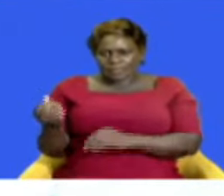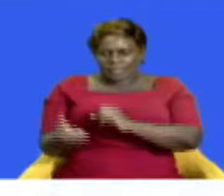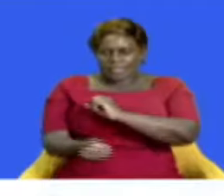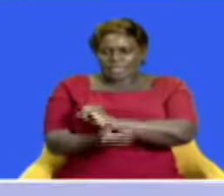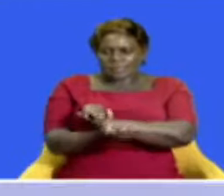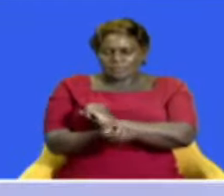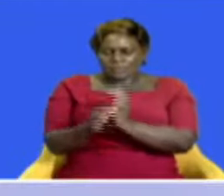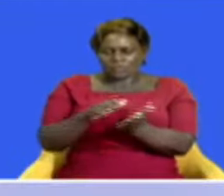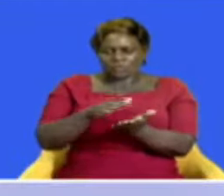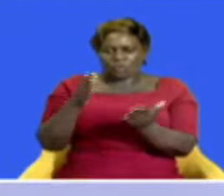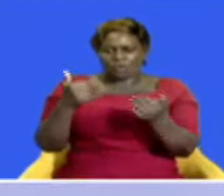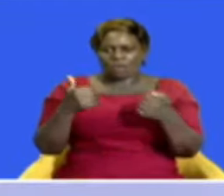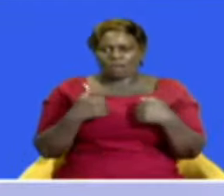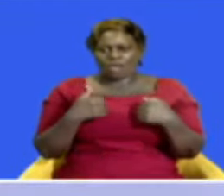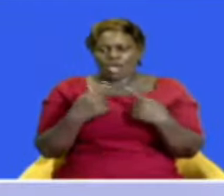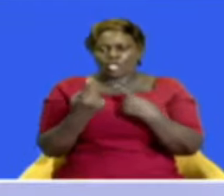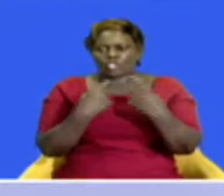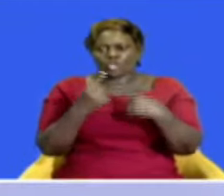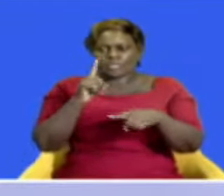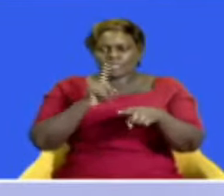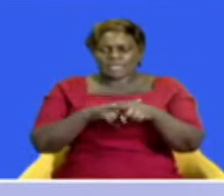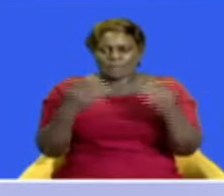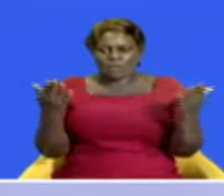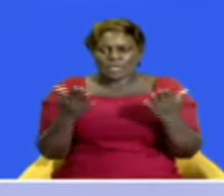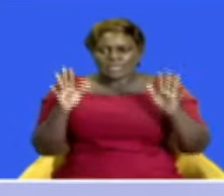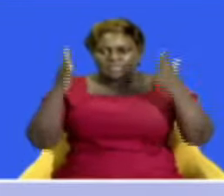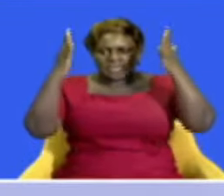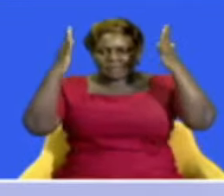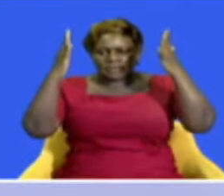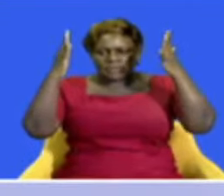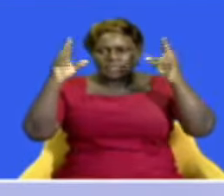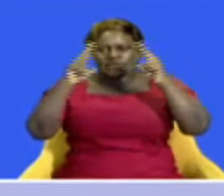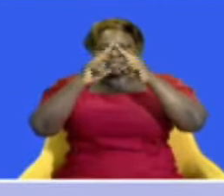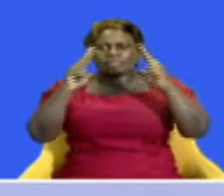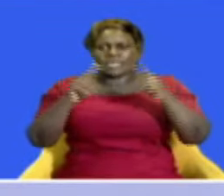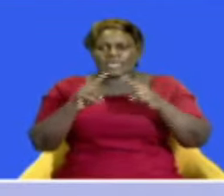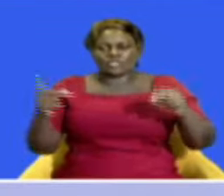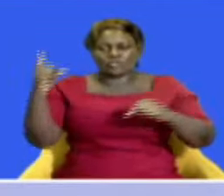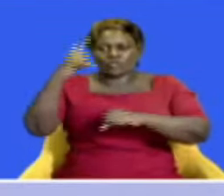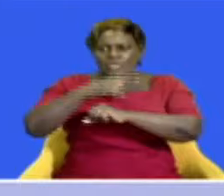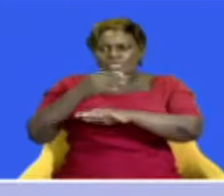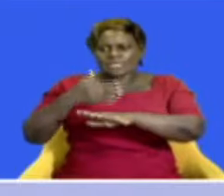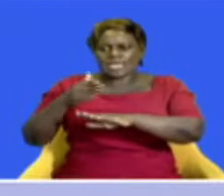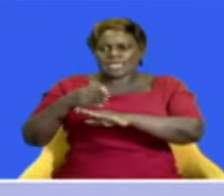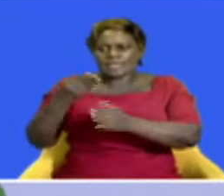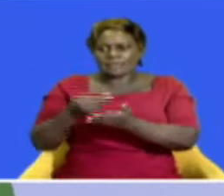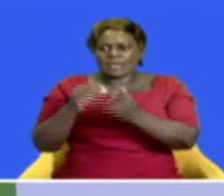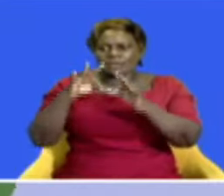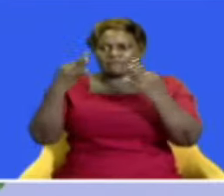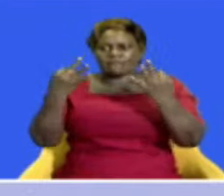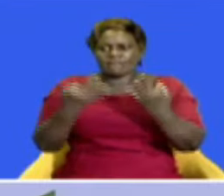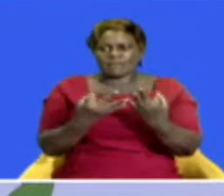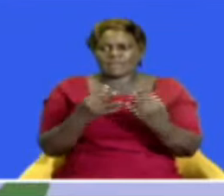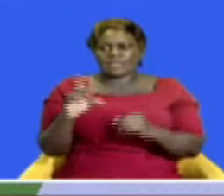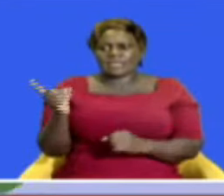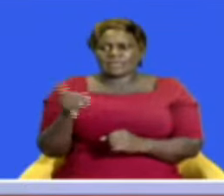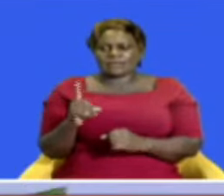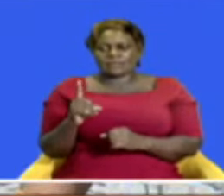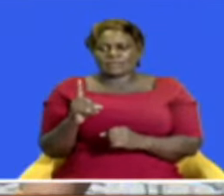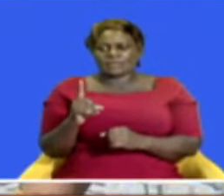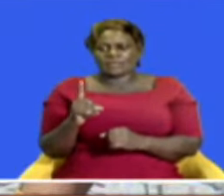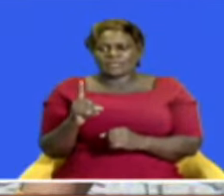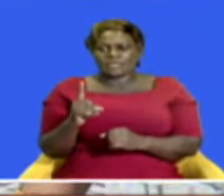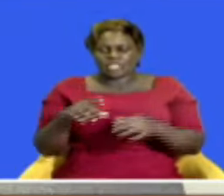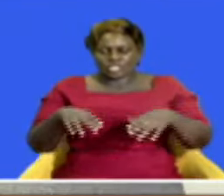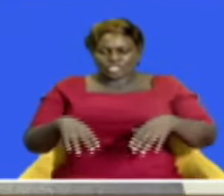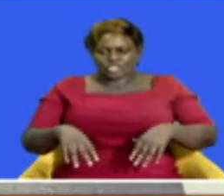maelezo zaidi. Akizungumza katika hafla ya siku ya kimataifa ya utumaji pesa za familia jijini Nairobi, Dr. Shemo